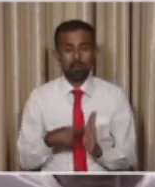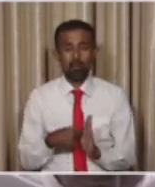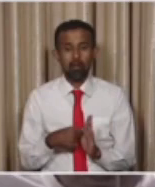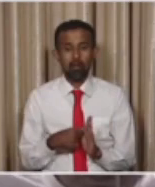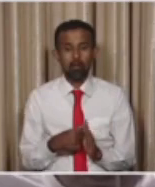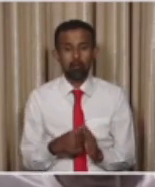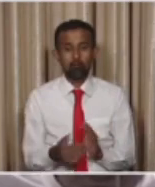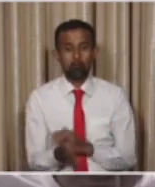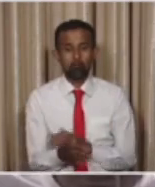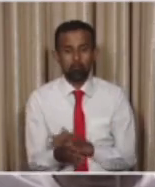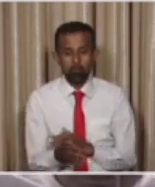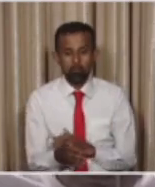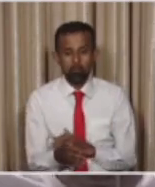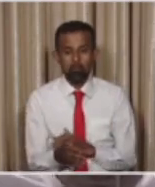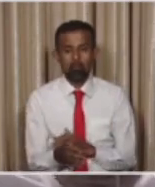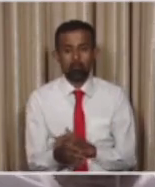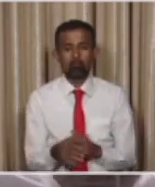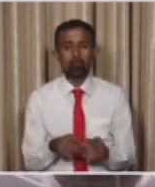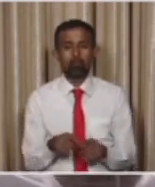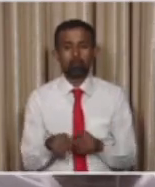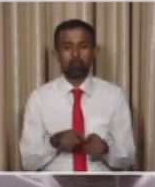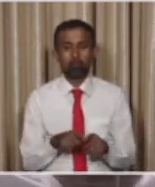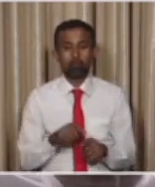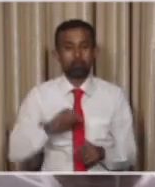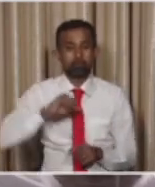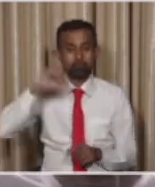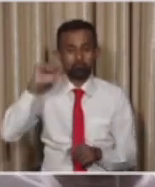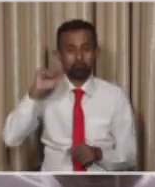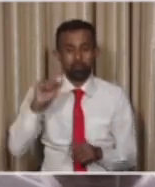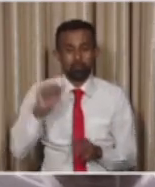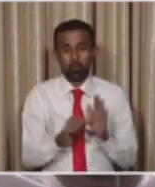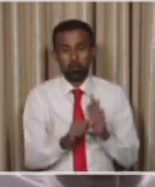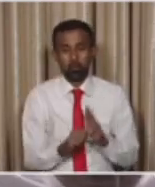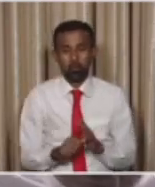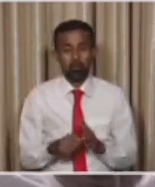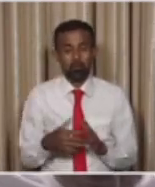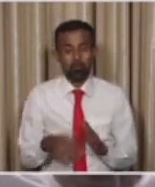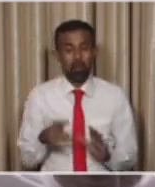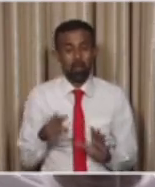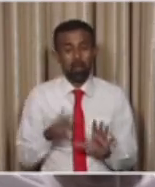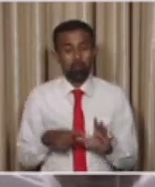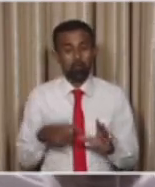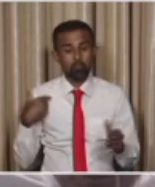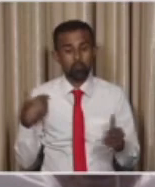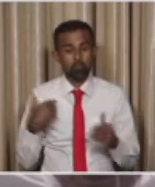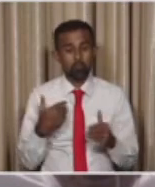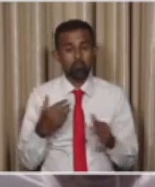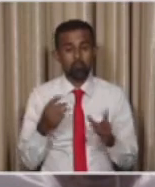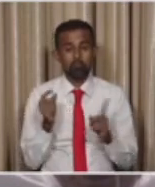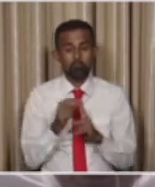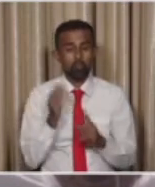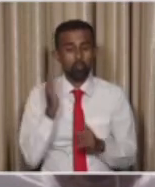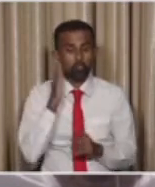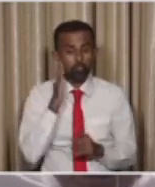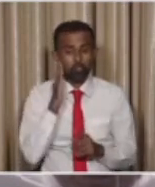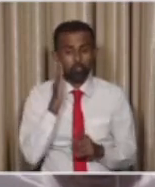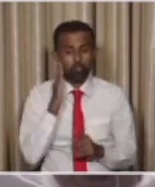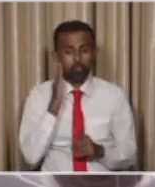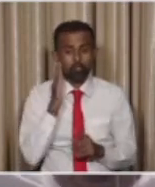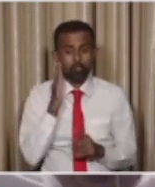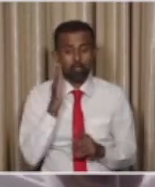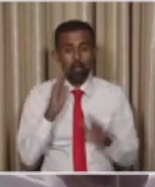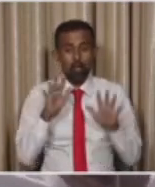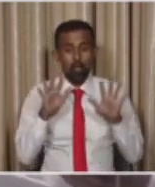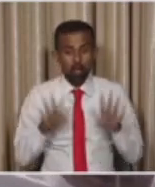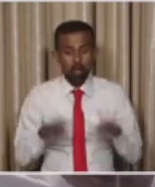වහල් භාවයට කොලොනියක් විදියට අධිරාජ්‍යවාදීන්ගේ ගොදුරු බවට පත් වෙලා වසර ගණනාවක් පෘතුගීසි, ලන්දේසි, ඉංග්‍රීසි අවසාන කාල